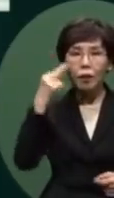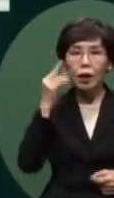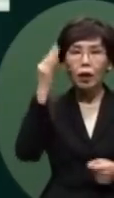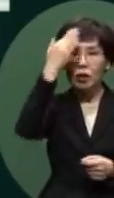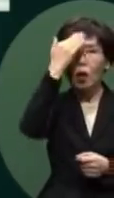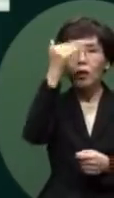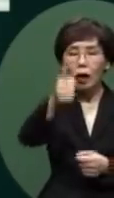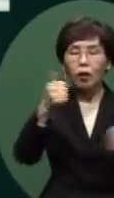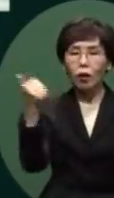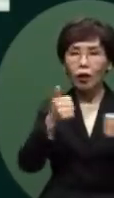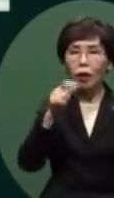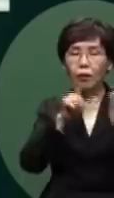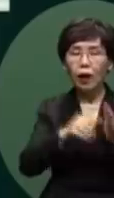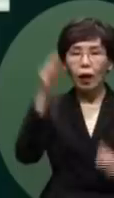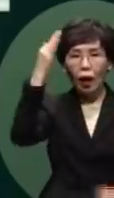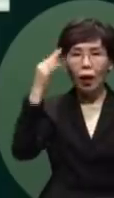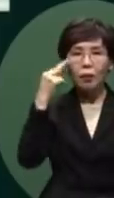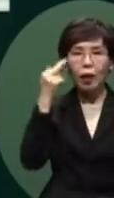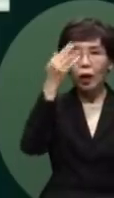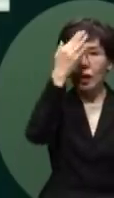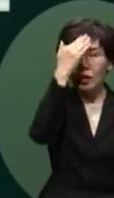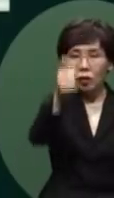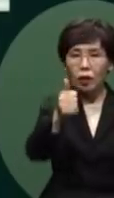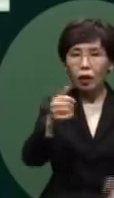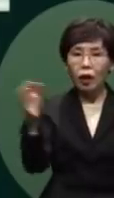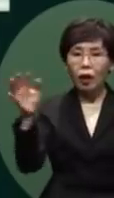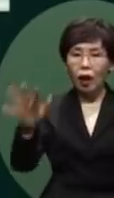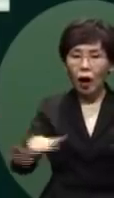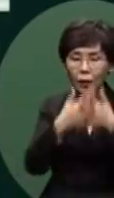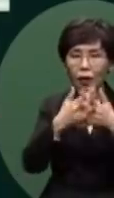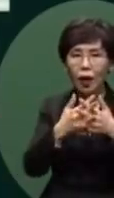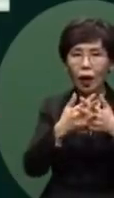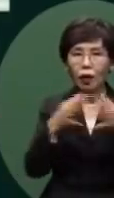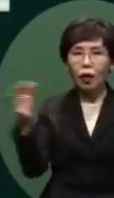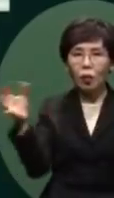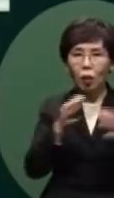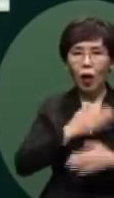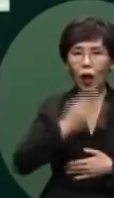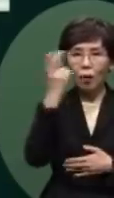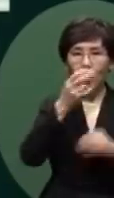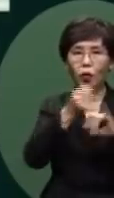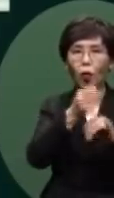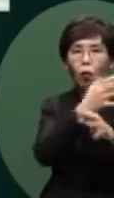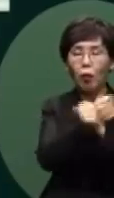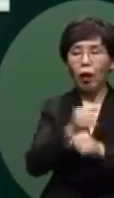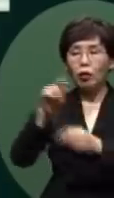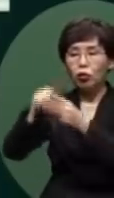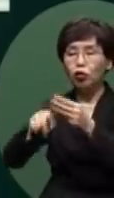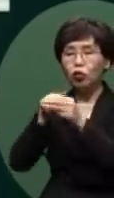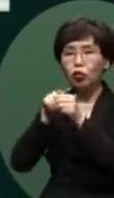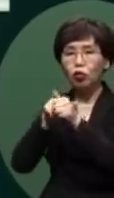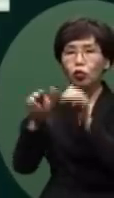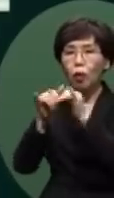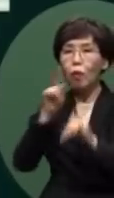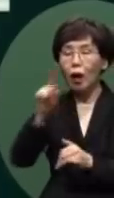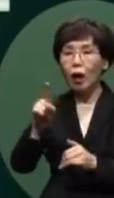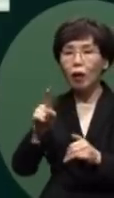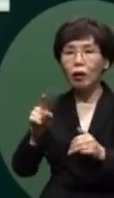정상회담에서 한미 정상이 합의한 포괄 안보 동맹하고 윤 후보께서 말씀하시는 포괄 안보 동맹은 어떤 차이가